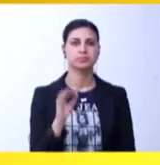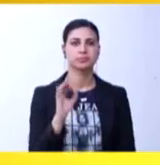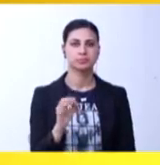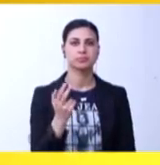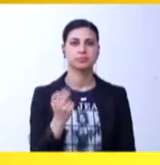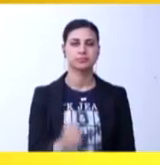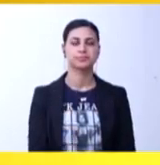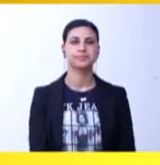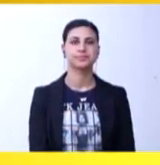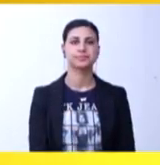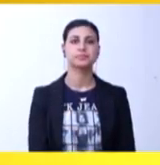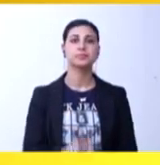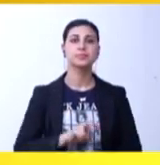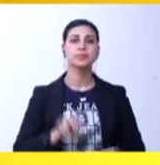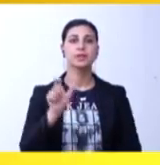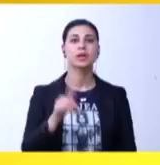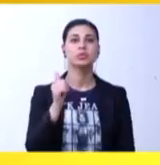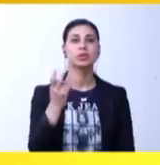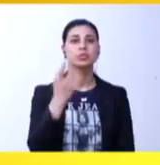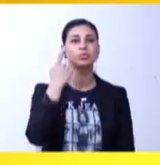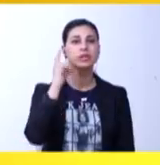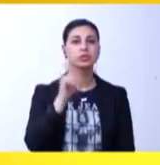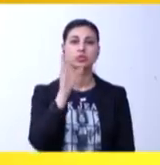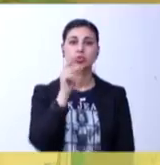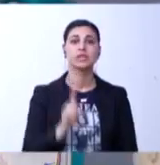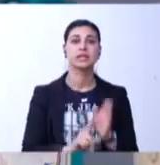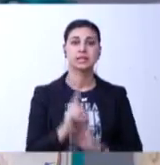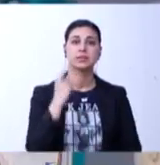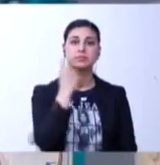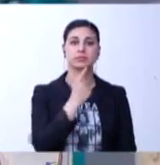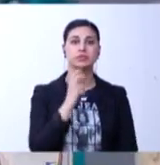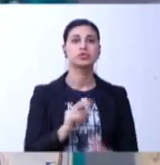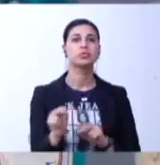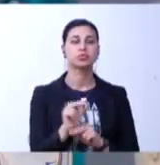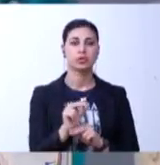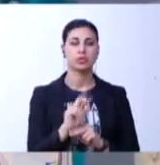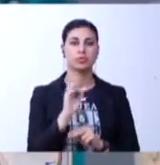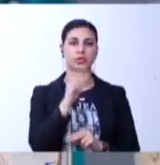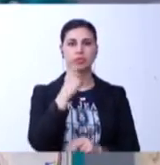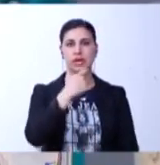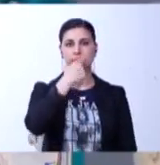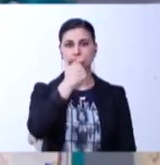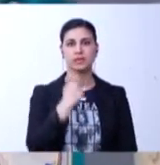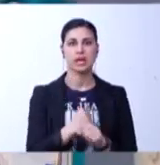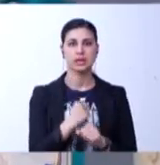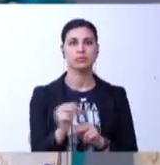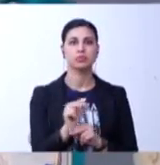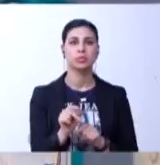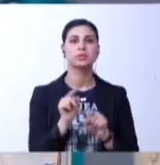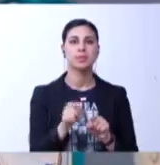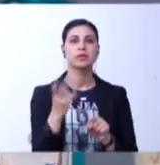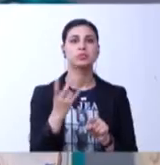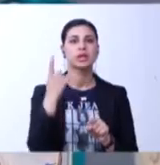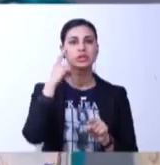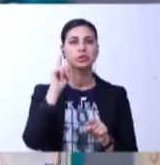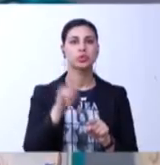რადგან პაციენტს კარგად უნდა ესმოდეს, როდესაც ის იწყებს ორთოდონტულ მკურნალობას და მით უმეტეს ბრეისებით მკურნალობას, მან